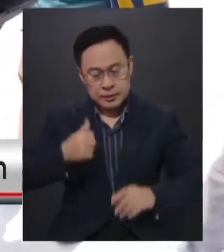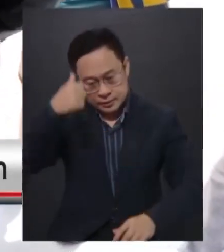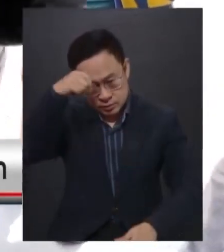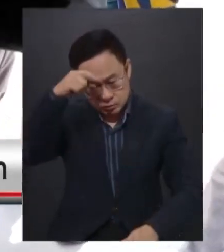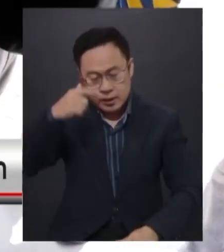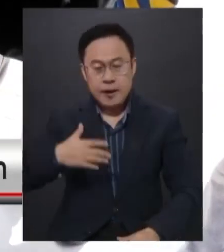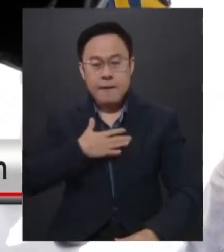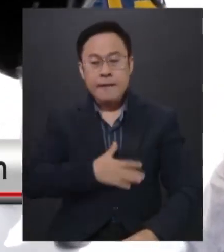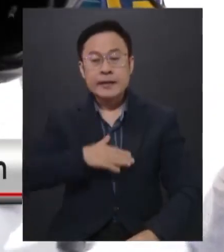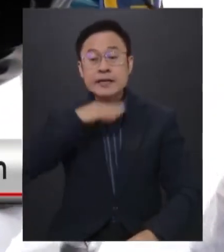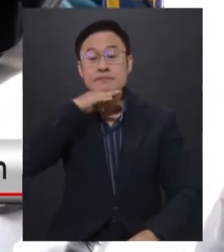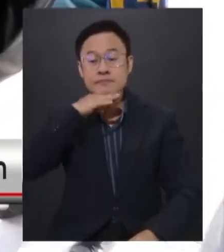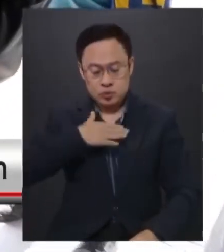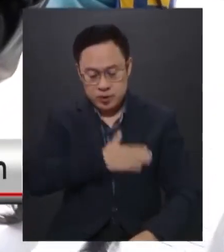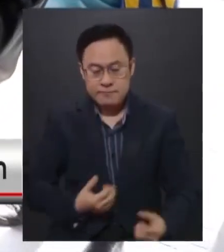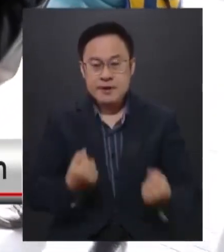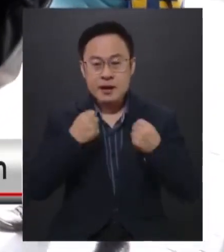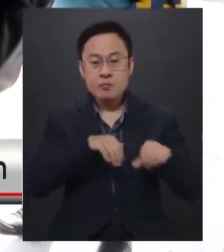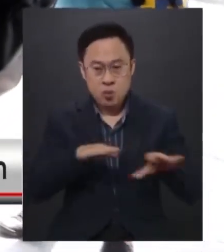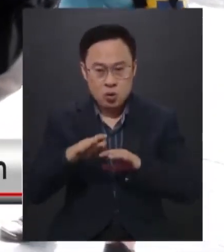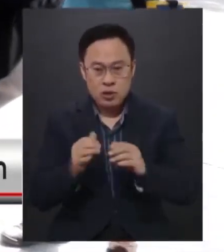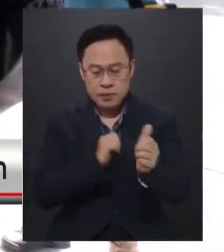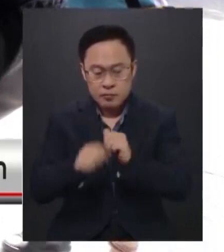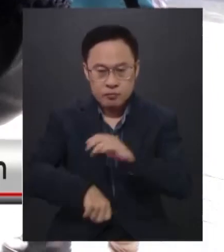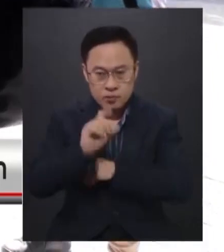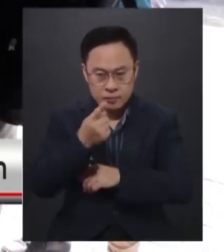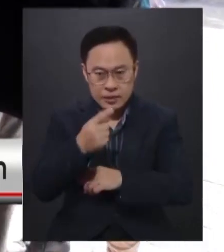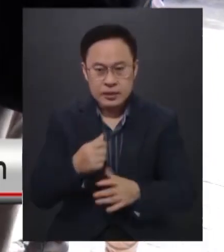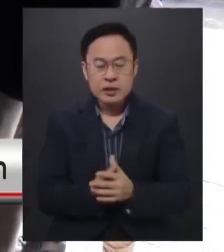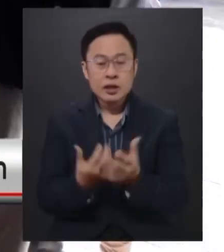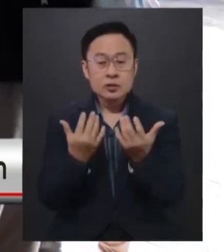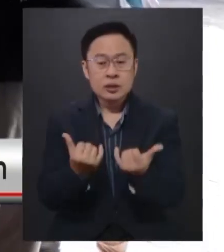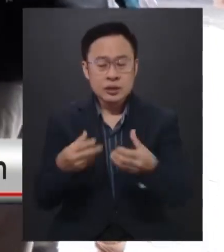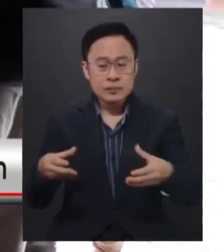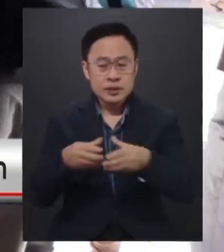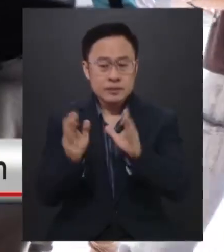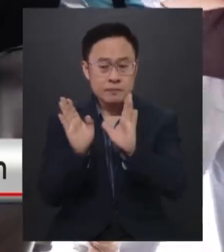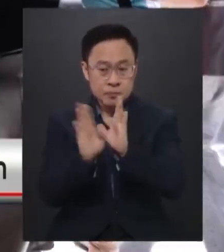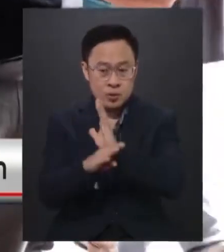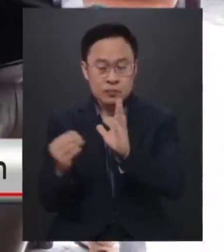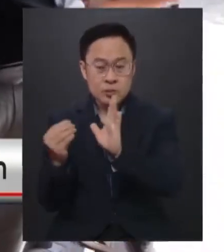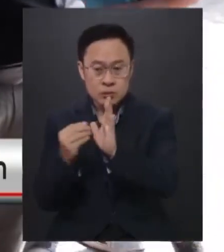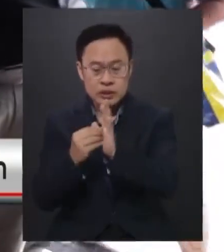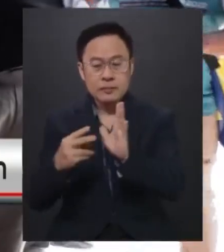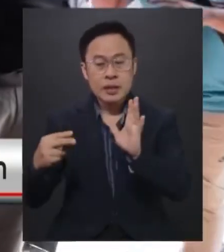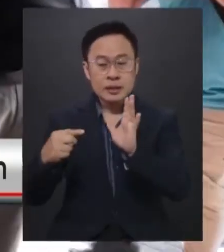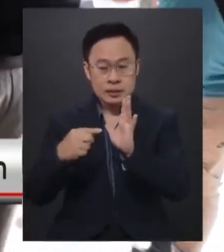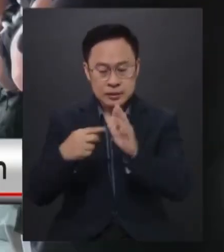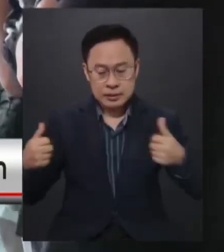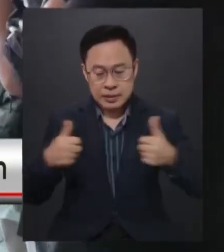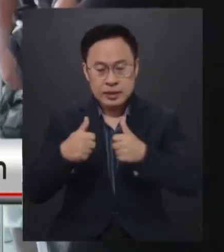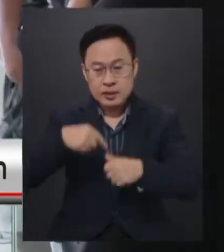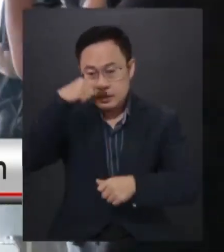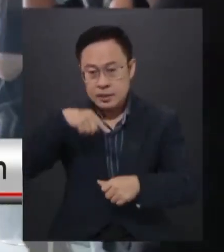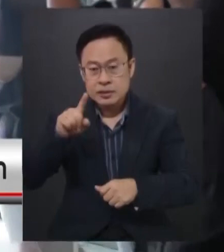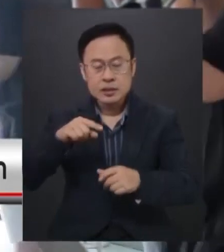สมบูรณ์แล้วก็มีนักเตะของ 2ทีมที่มีเกมตกค้างไทยลีกนั่นก็คือบุรัมกับแบงคอกยูไนเต็ดนะคะก็อาจจะไม่